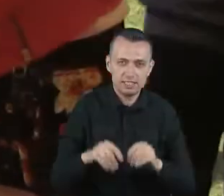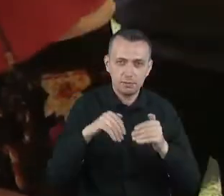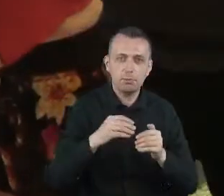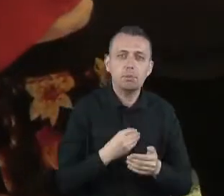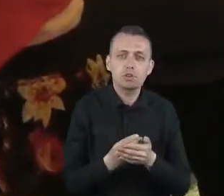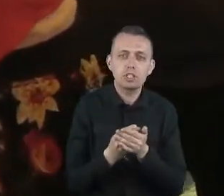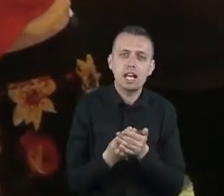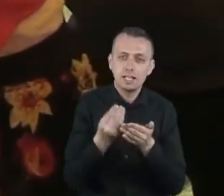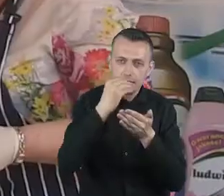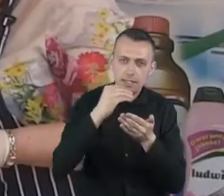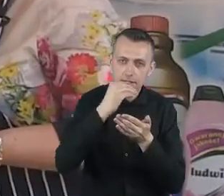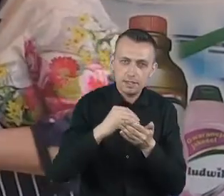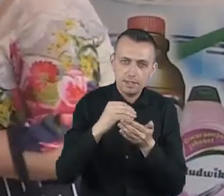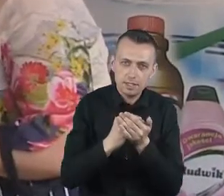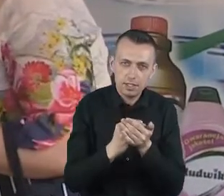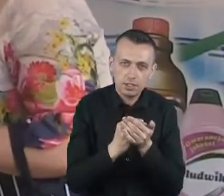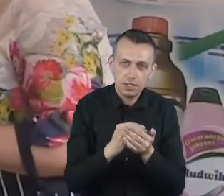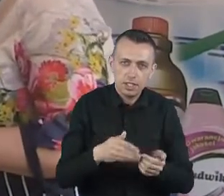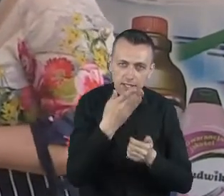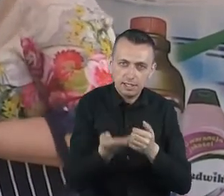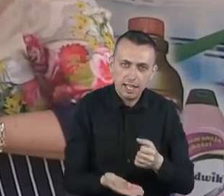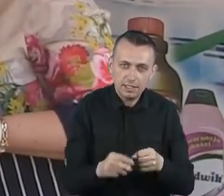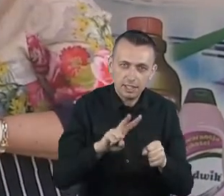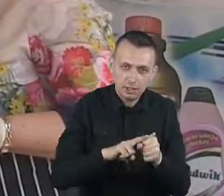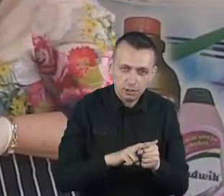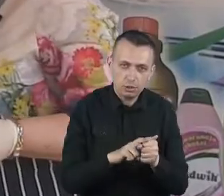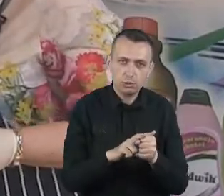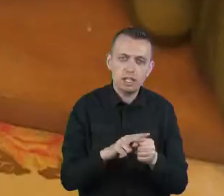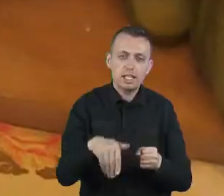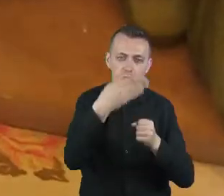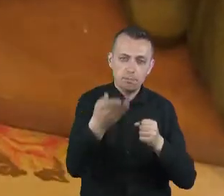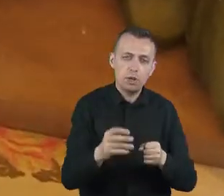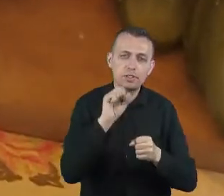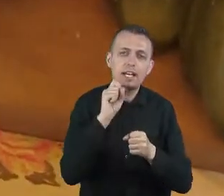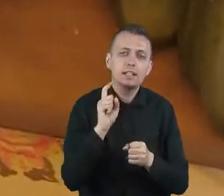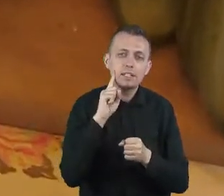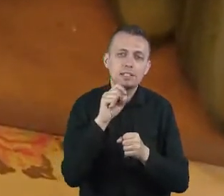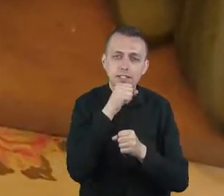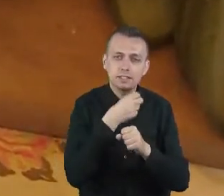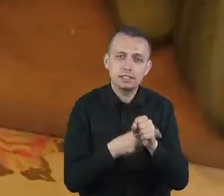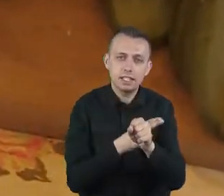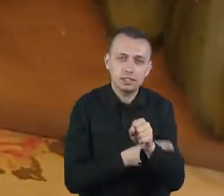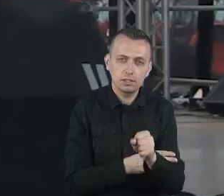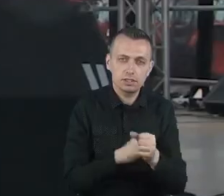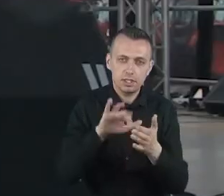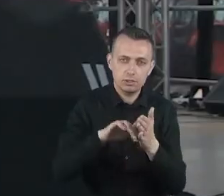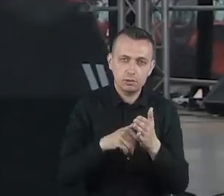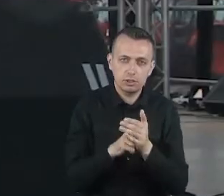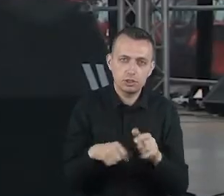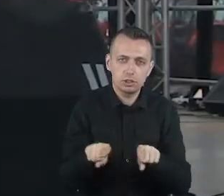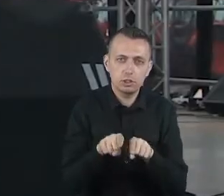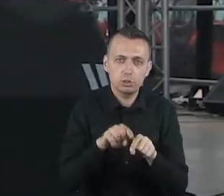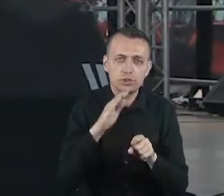produktów kulinarnych i dań podawanych przez starostę kutnowskiego. Nie zabraknie konkursów na tradycyjny wypiek chleba, perfekcyjnego